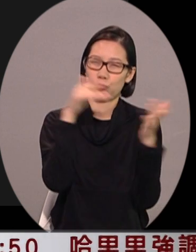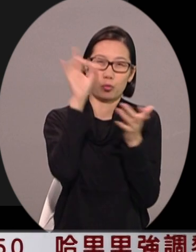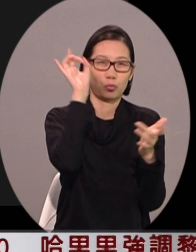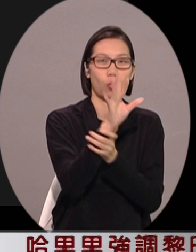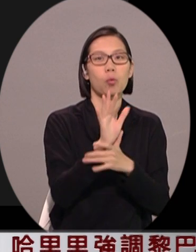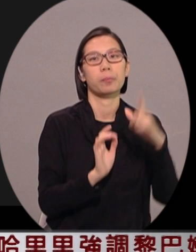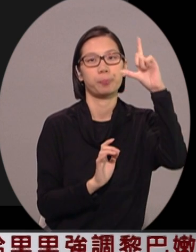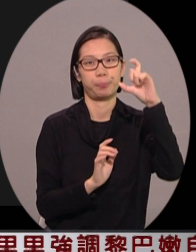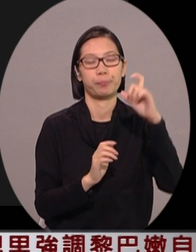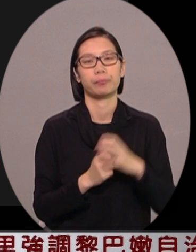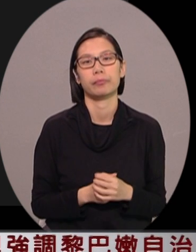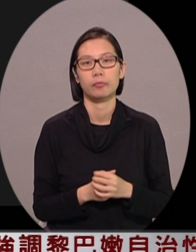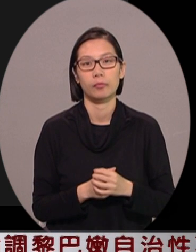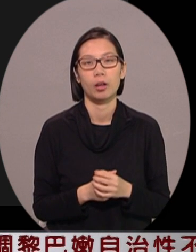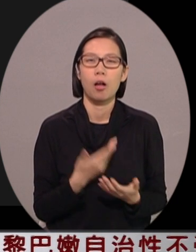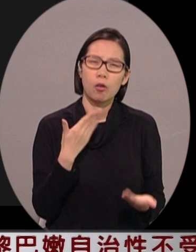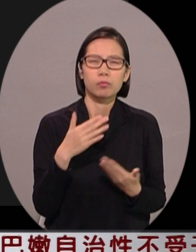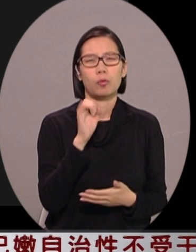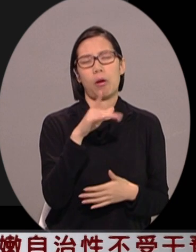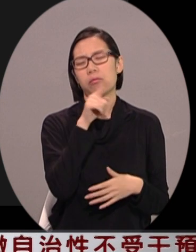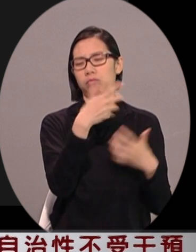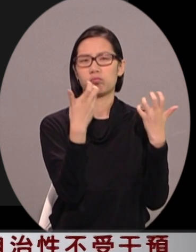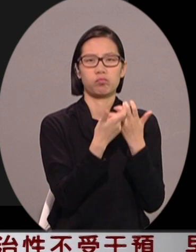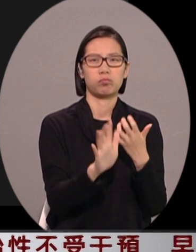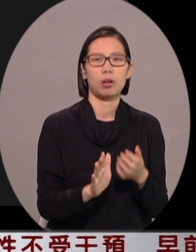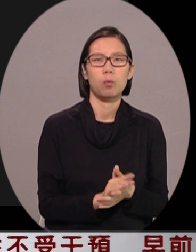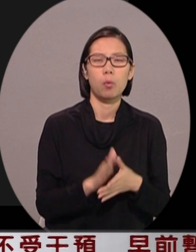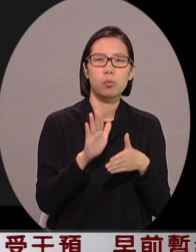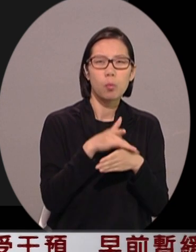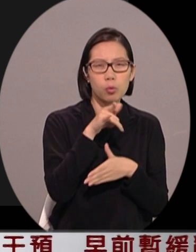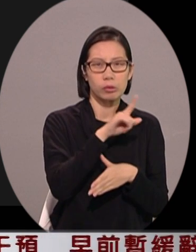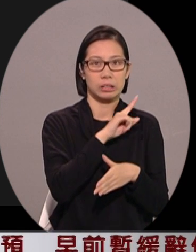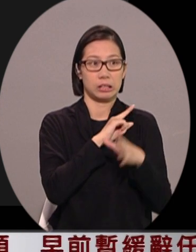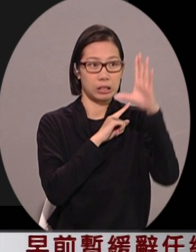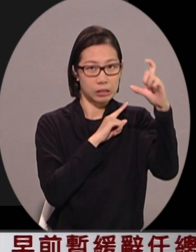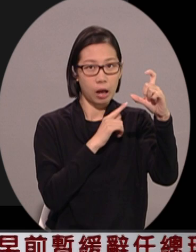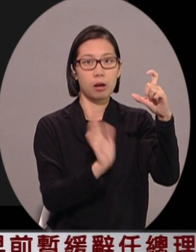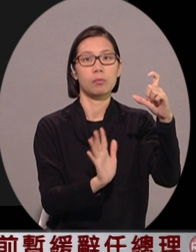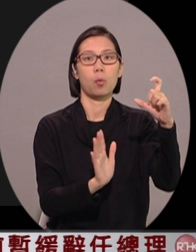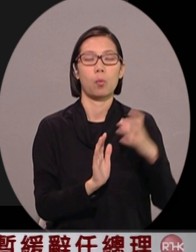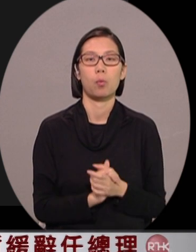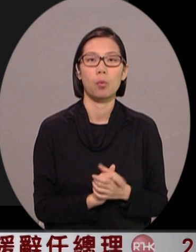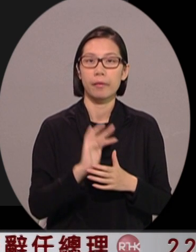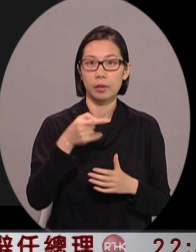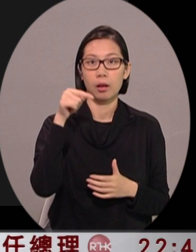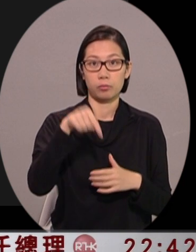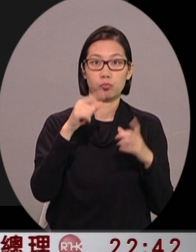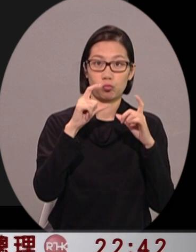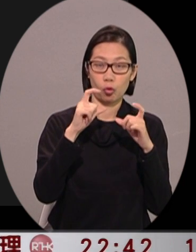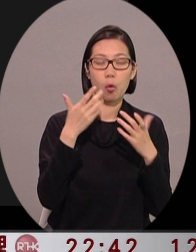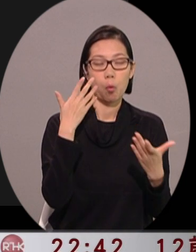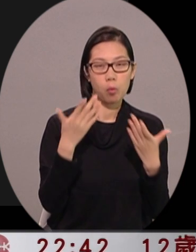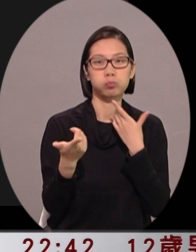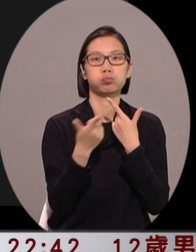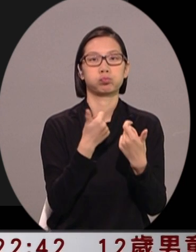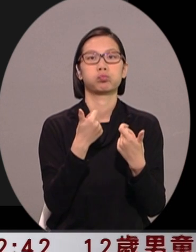係最早嘅自拍照。你可能會話呢一張相唔算，因為 Robert 係冇自己揸機影嘅。不過以下呢一張相應